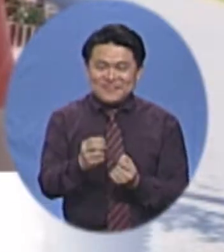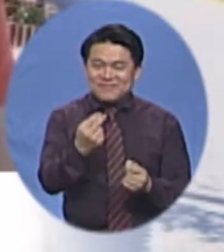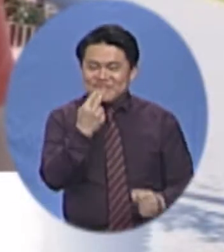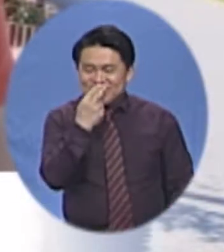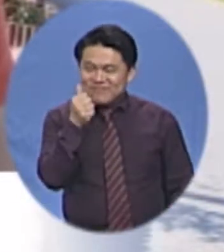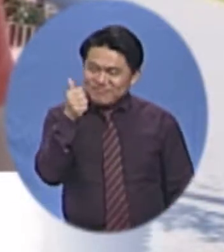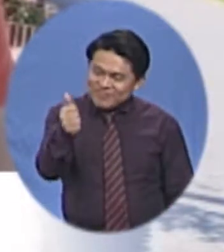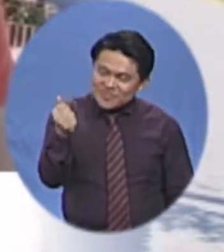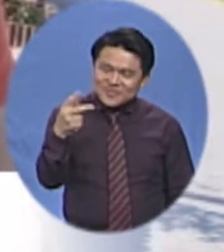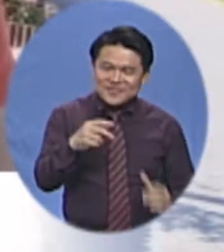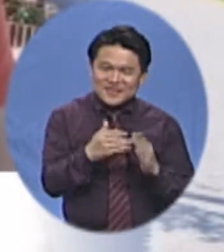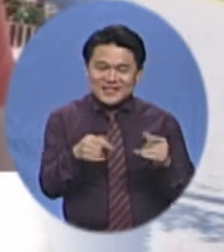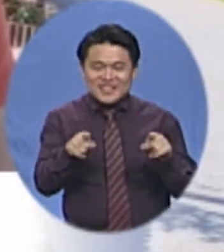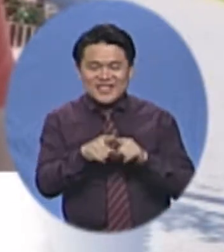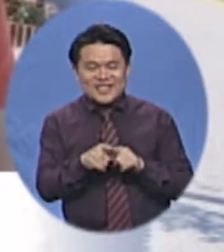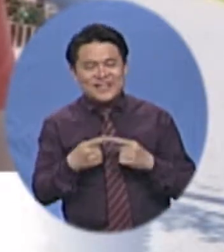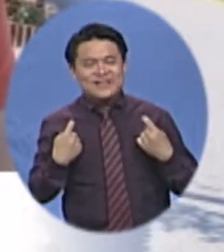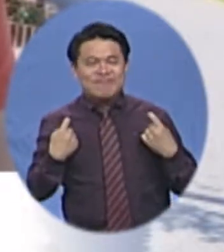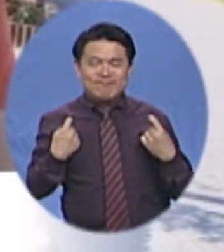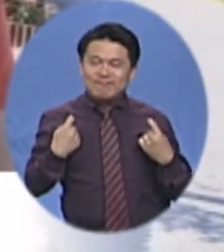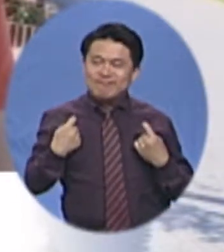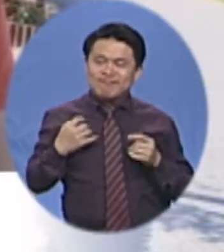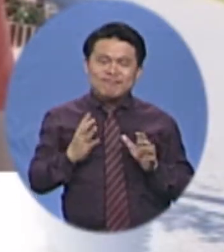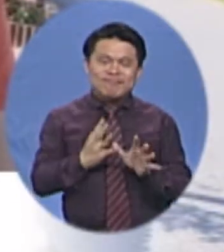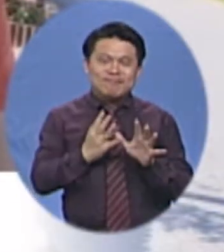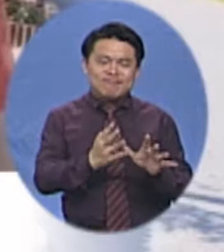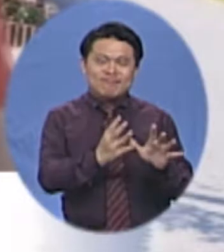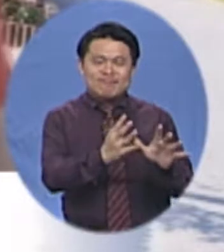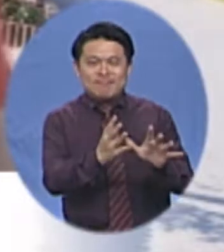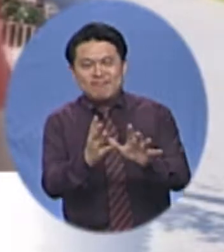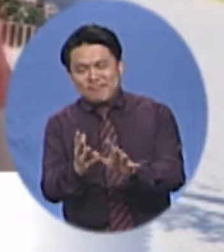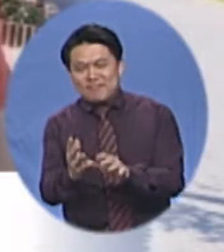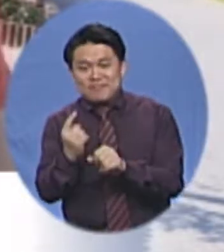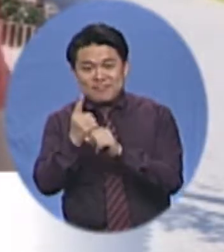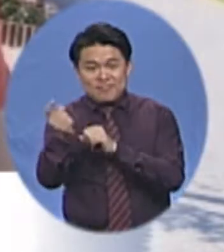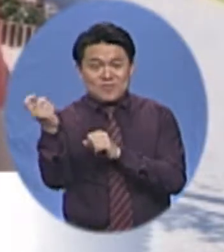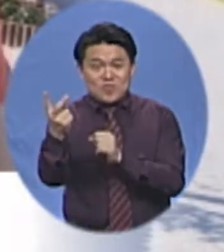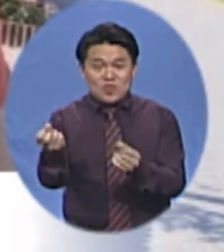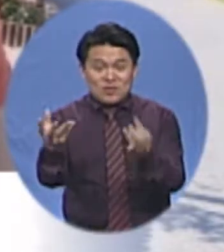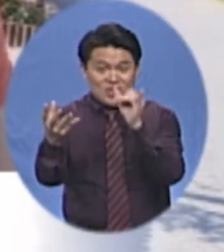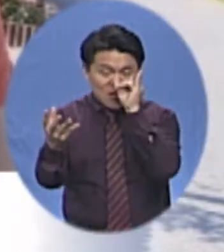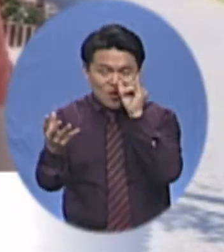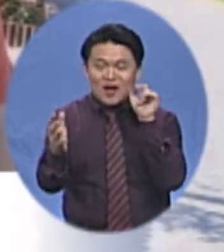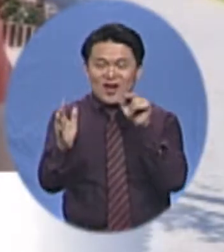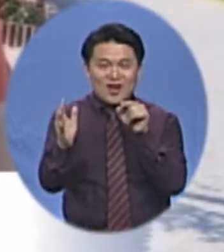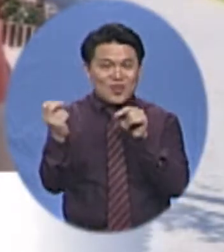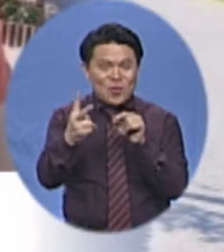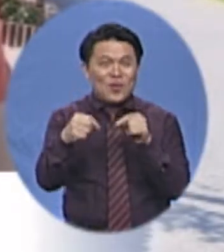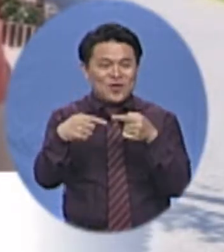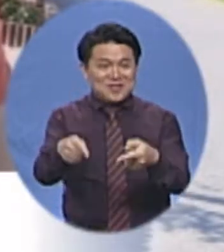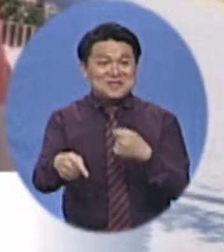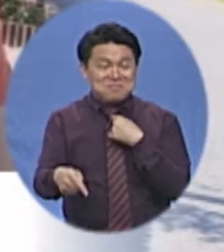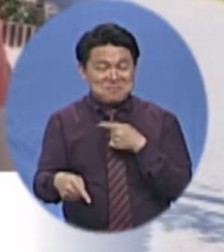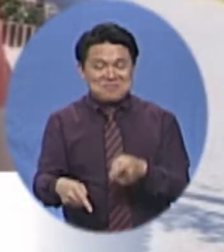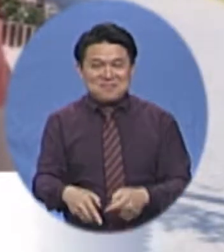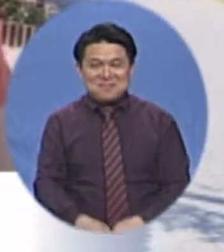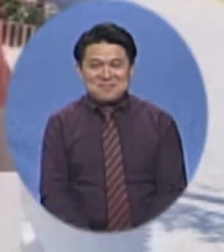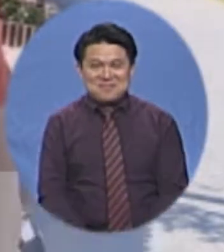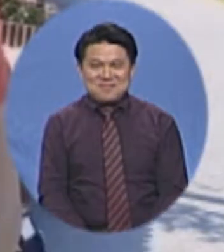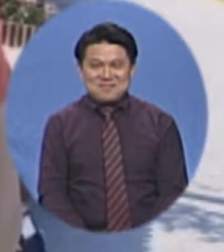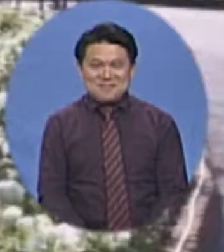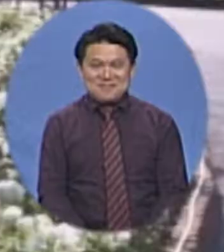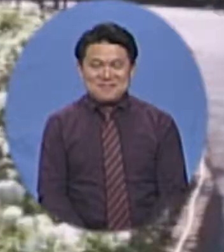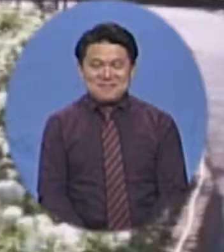맡고 가족들하고 와서 나들이도 하고 내년에도 장미축제 또 하게 되면 다시 한번 꼭 찾아오고